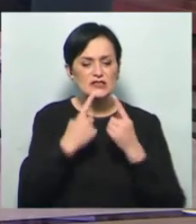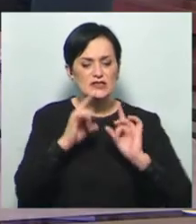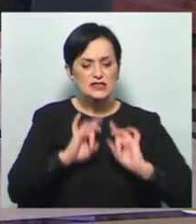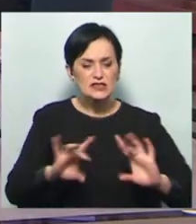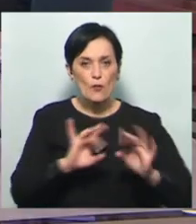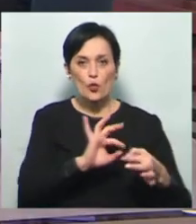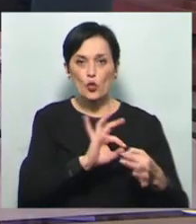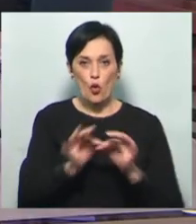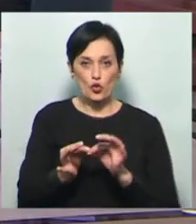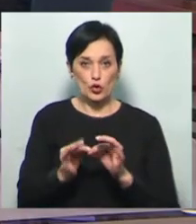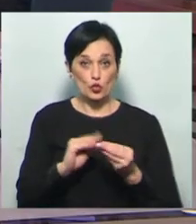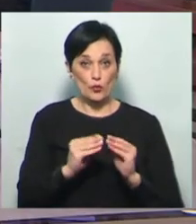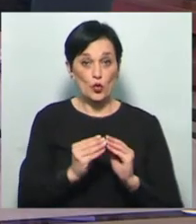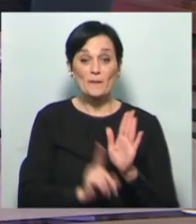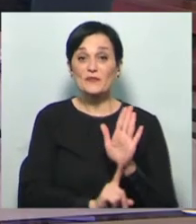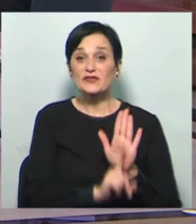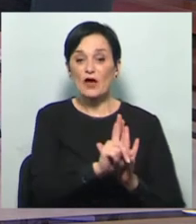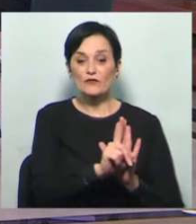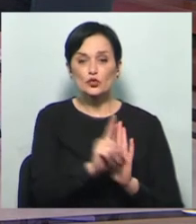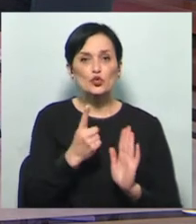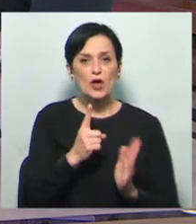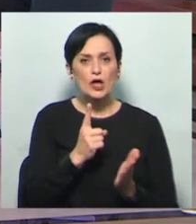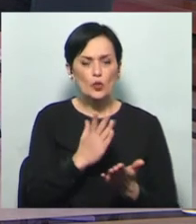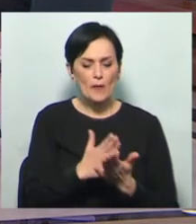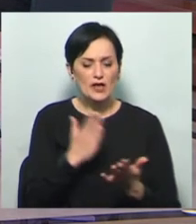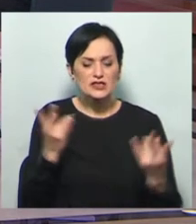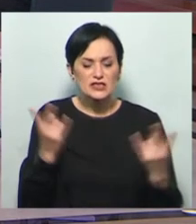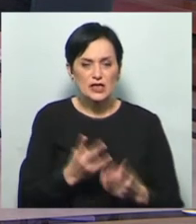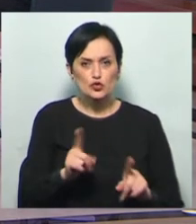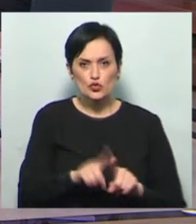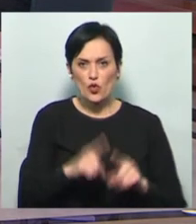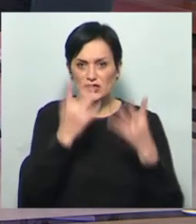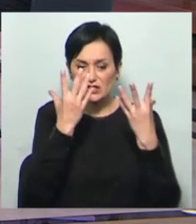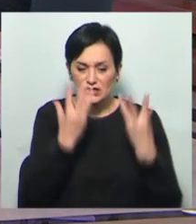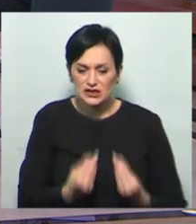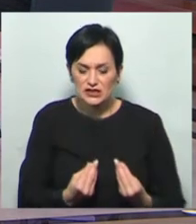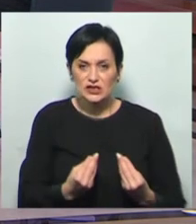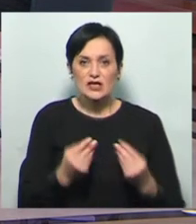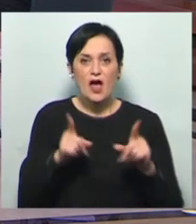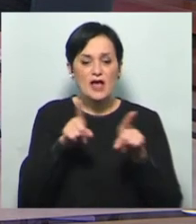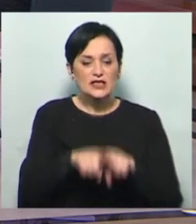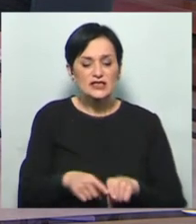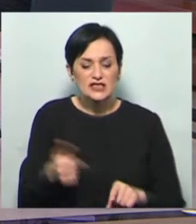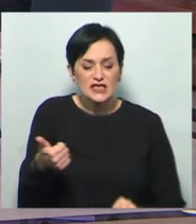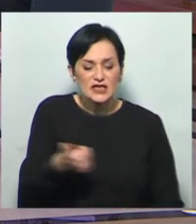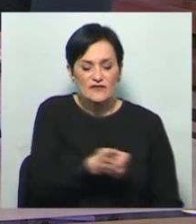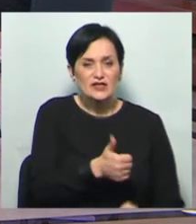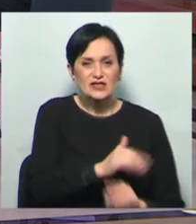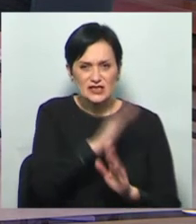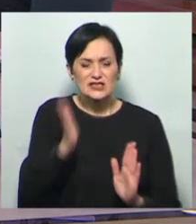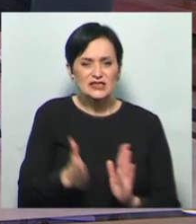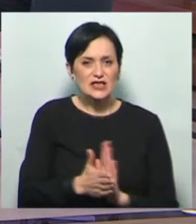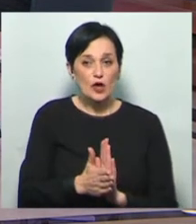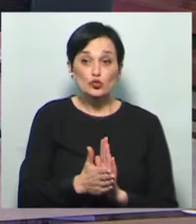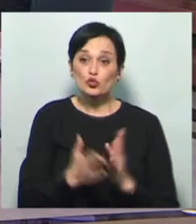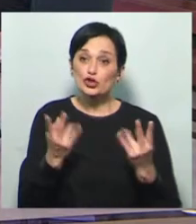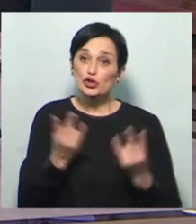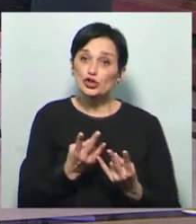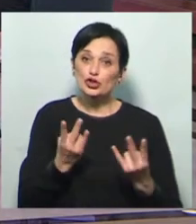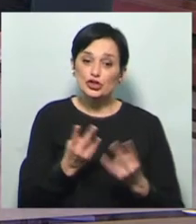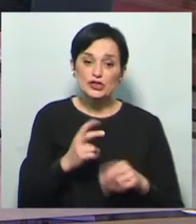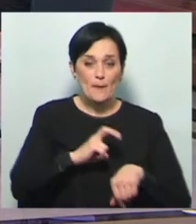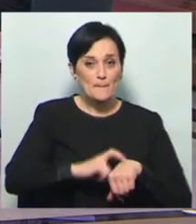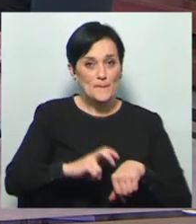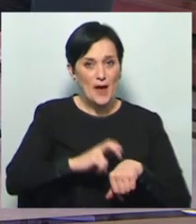კონკრეტულ პრობლემებზე. დავიწყოთ იქიდან, რატომ არის საჭირო ასეთი დღეები, ასეთი კვირეულები? საერთოდ ჭირდება თუ არა